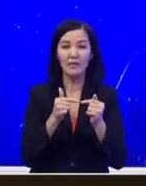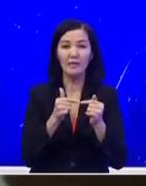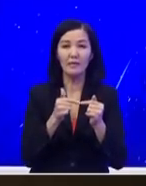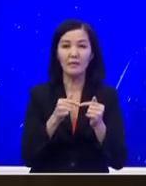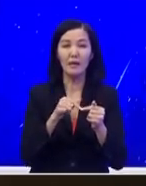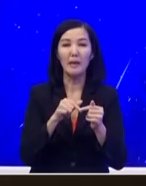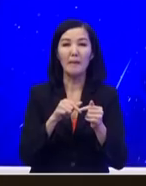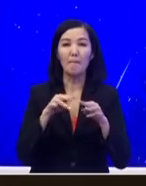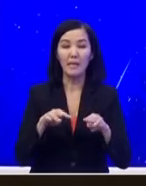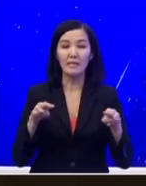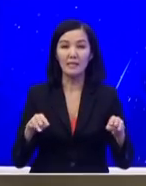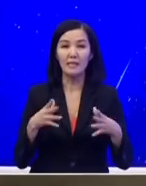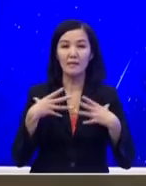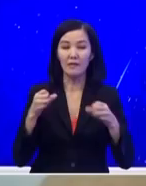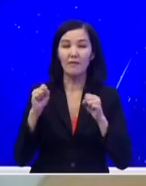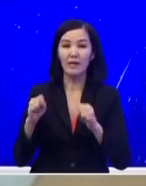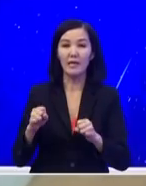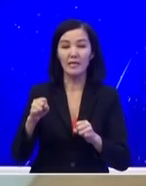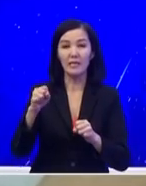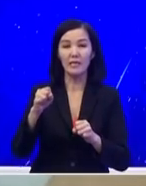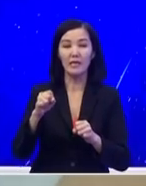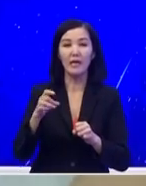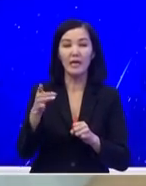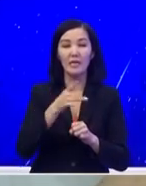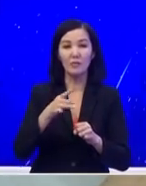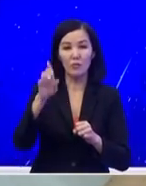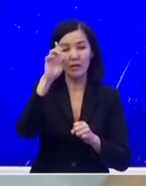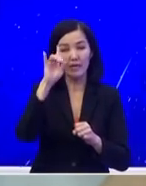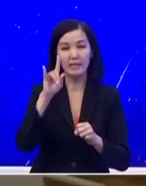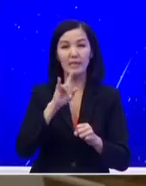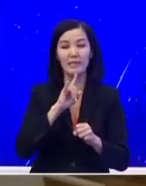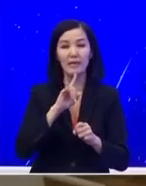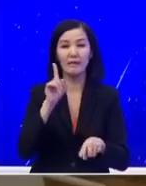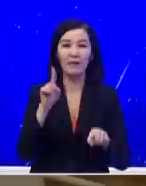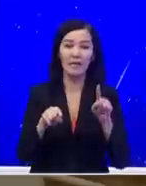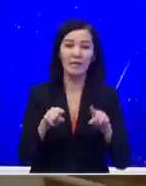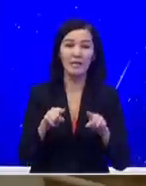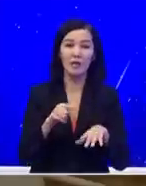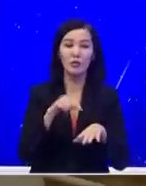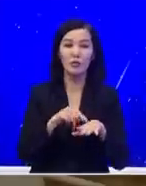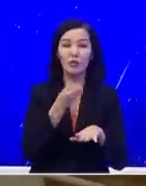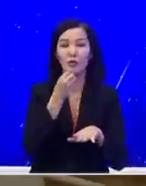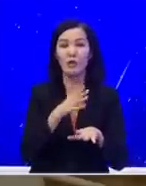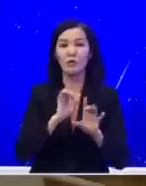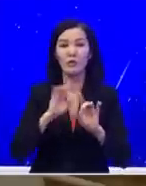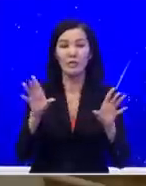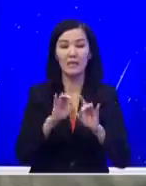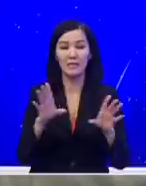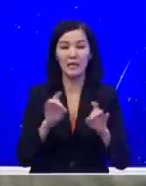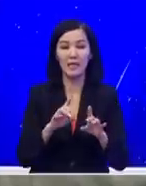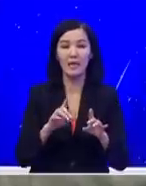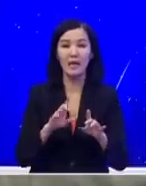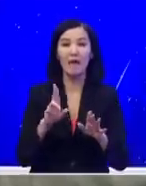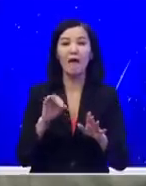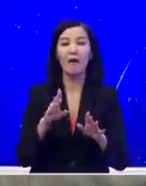рекомендациями Министерства здравоохранения Республики Казахстан. Некоторые пациенты, которые уже чувствуют себя лучше, рассказали нашей съемочной группе о